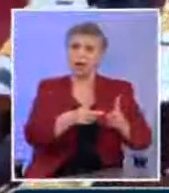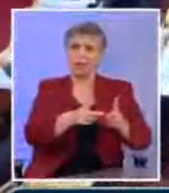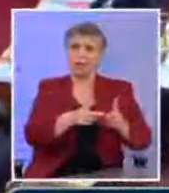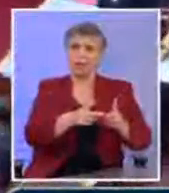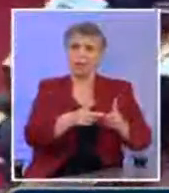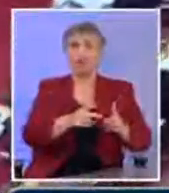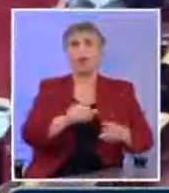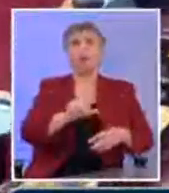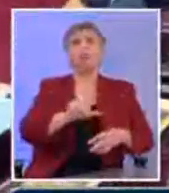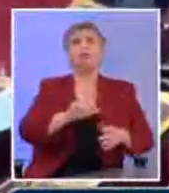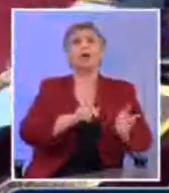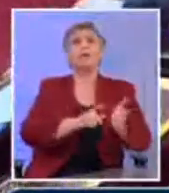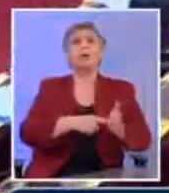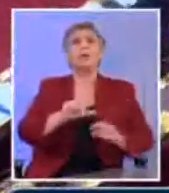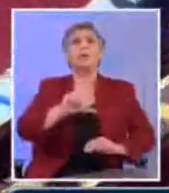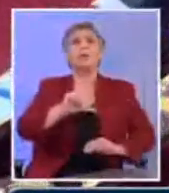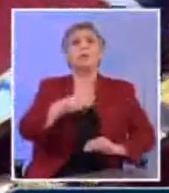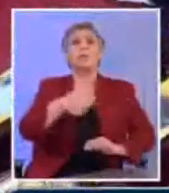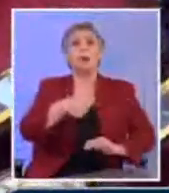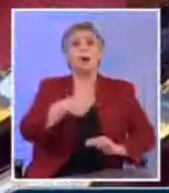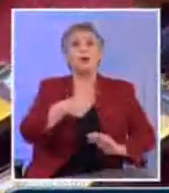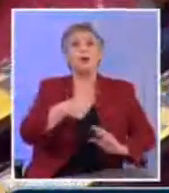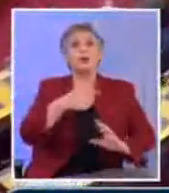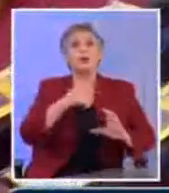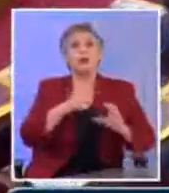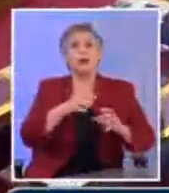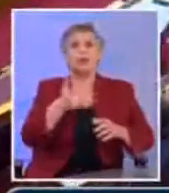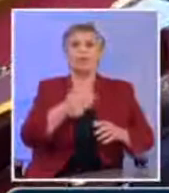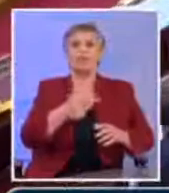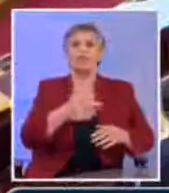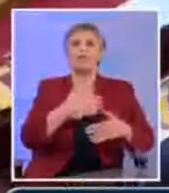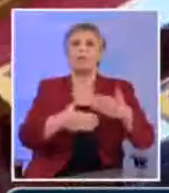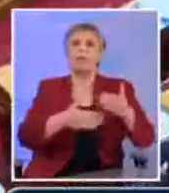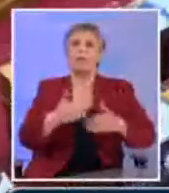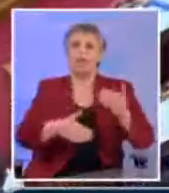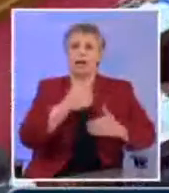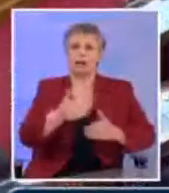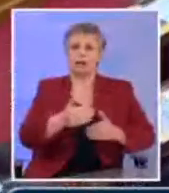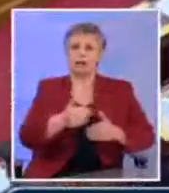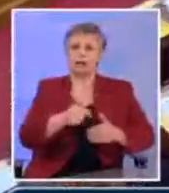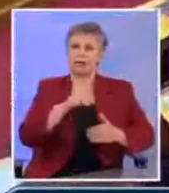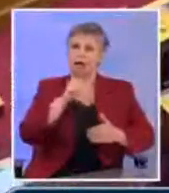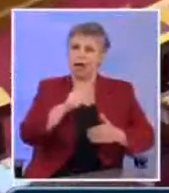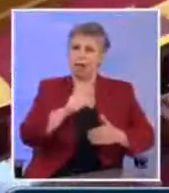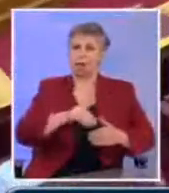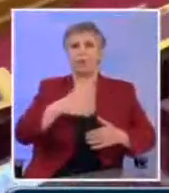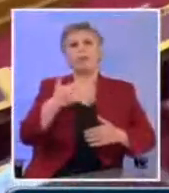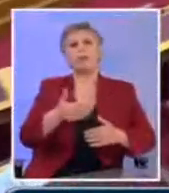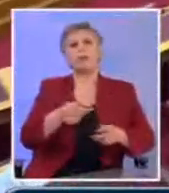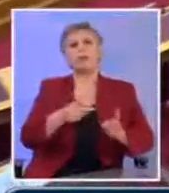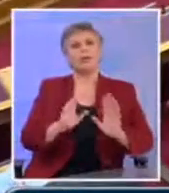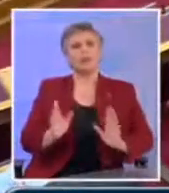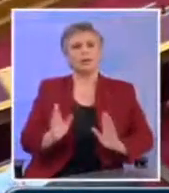συμπληρωθεί η πρώτη φάση του προγράμματος μέσα στη φυλακή. Όπως είπα και πριν, αποφυλακίζει φιλοξενούμενους υπό